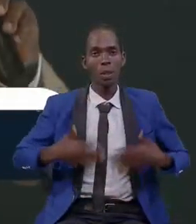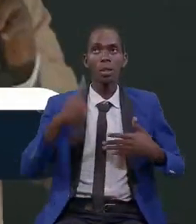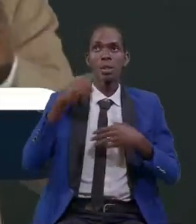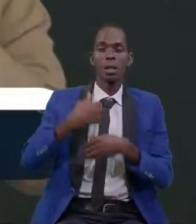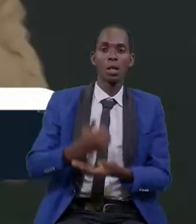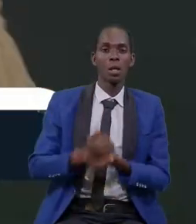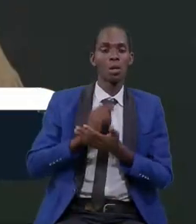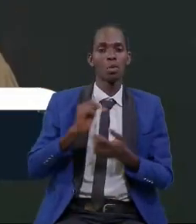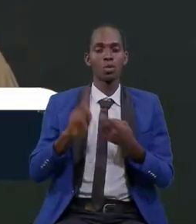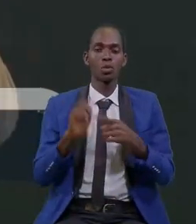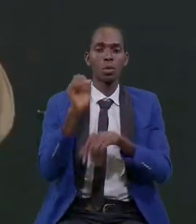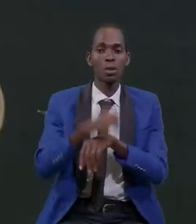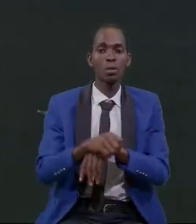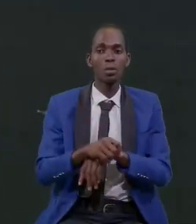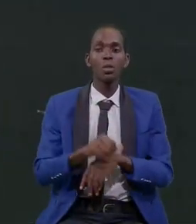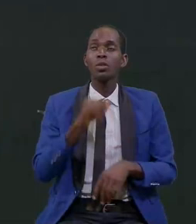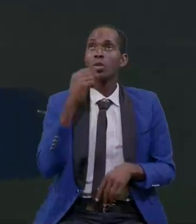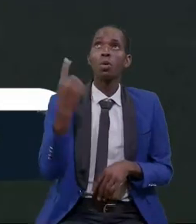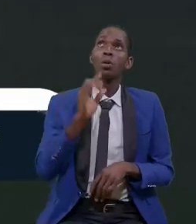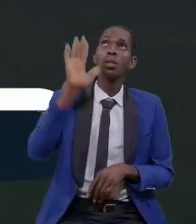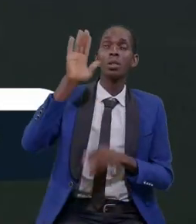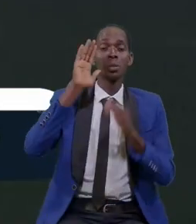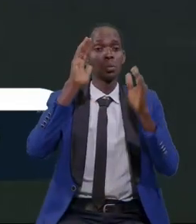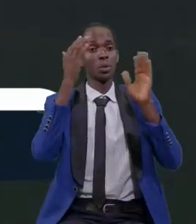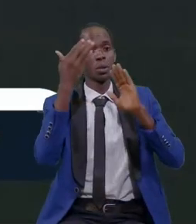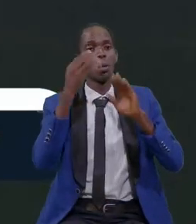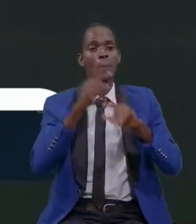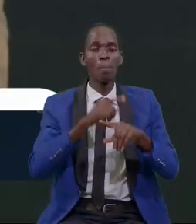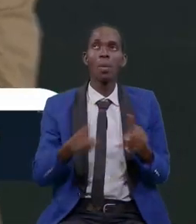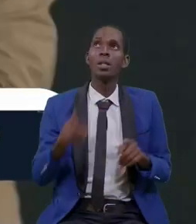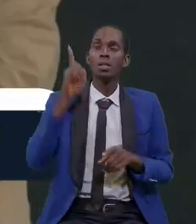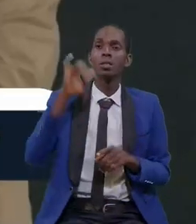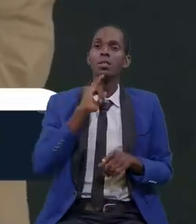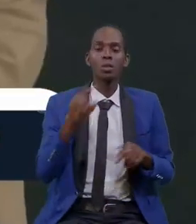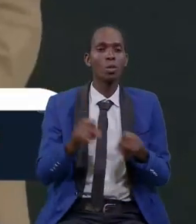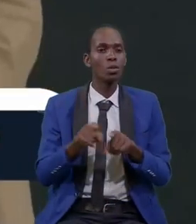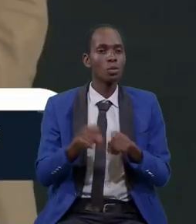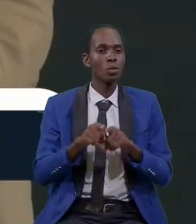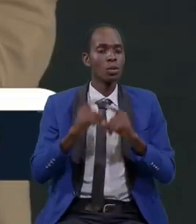en nous, il nous donne la victoire. Non seulement qu'il est présent, il est prominent dans nos vies.